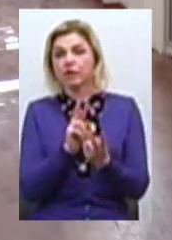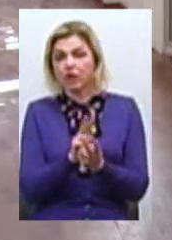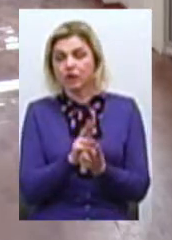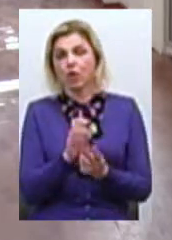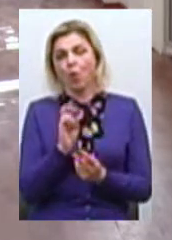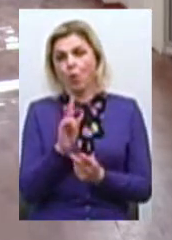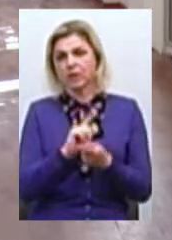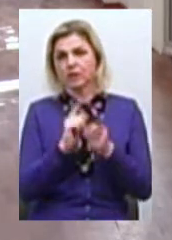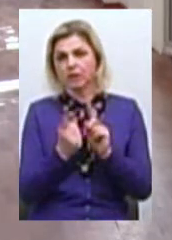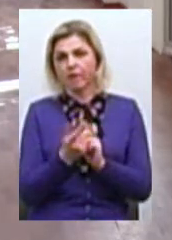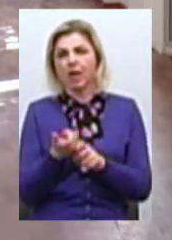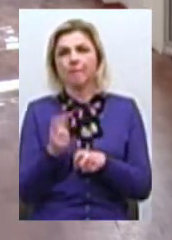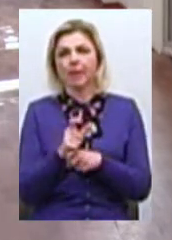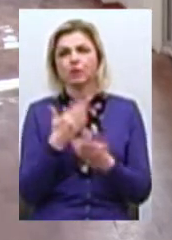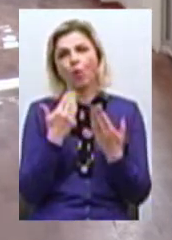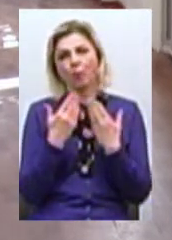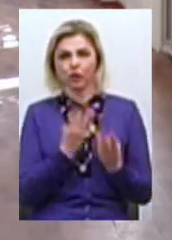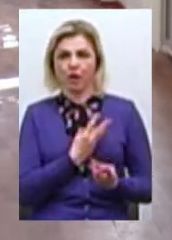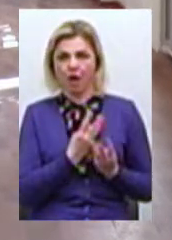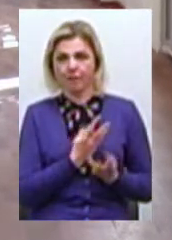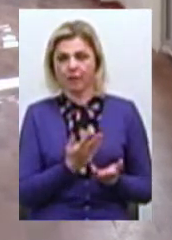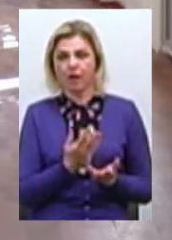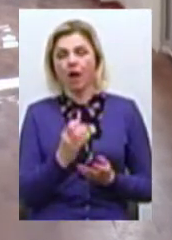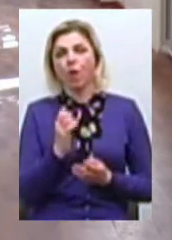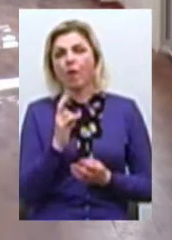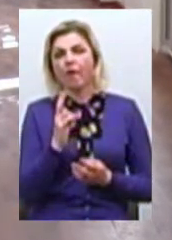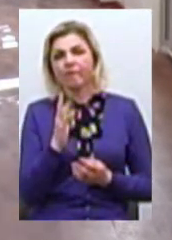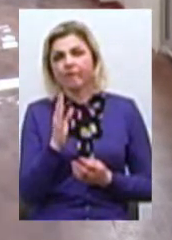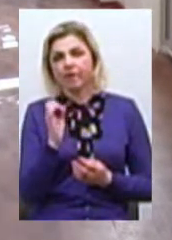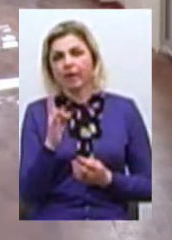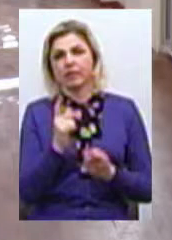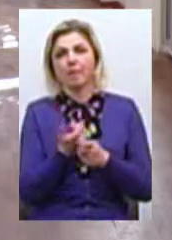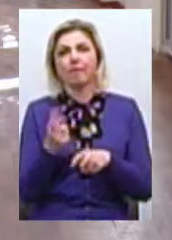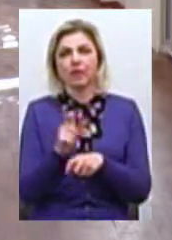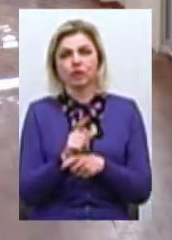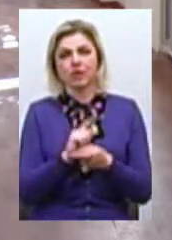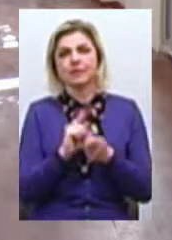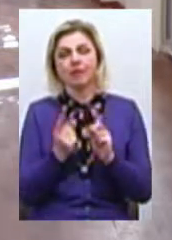став більш комунікабельним. Тобто він більш став